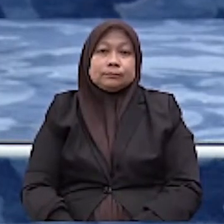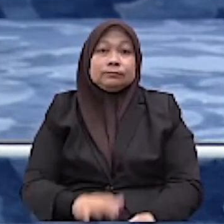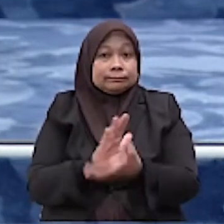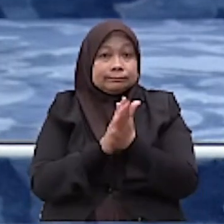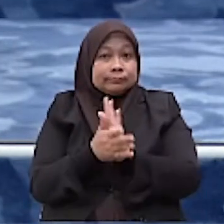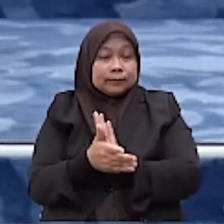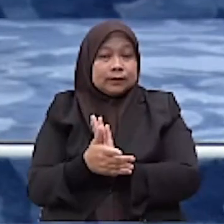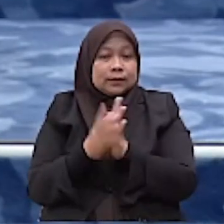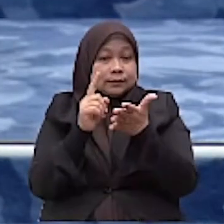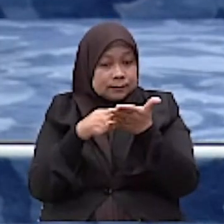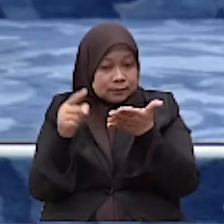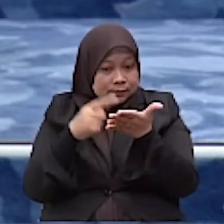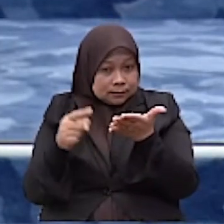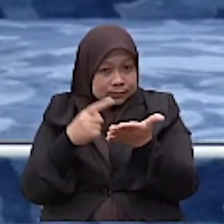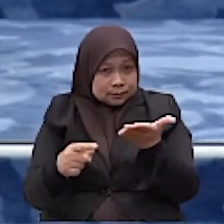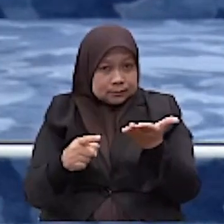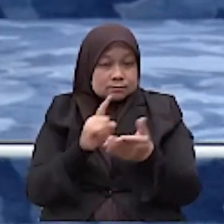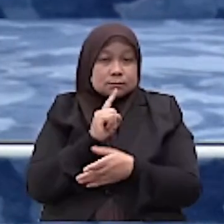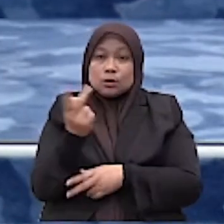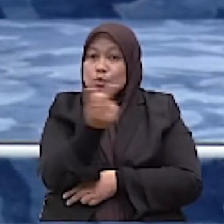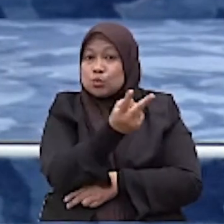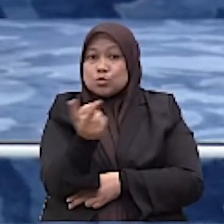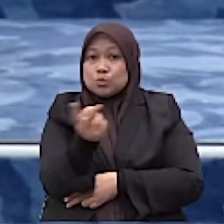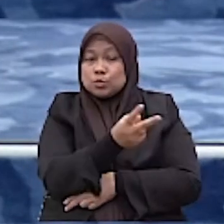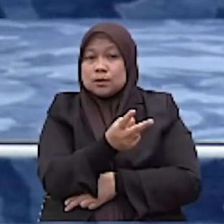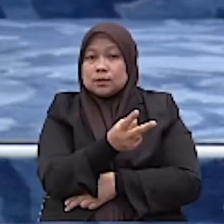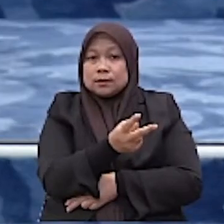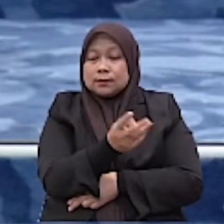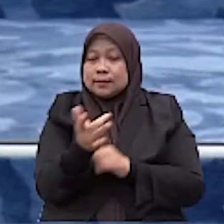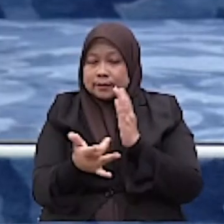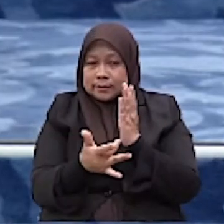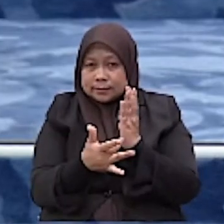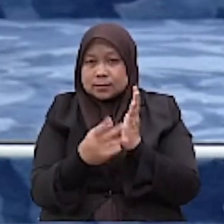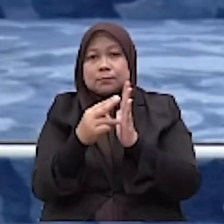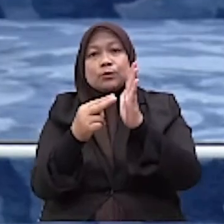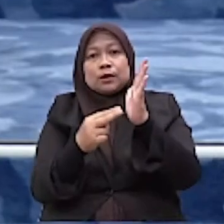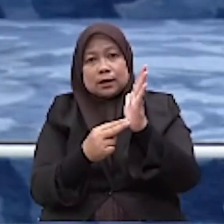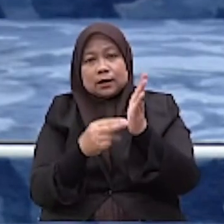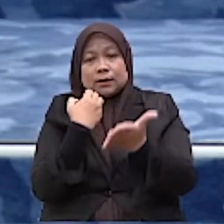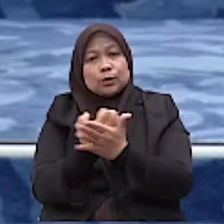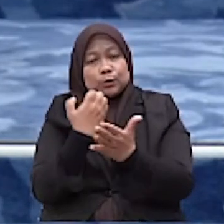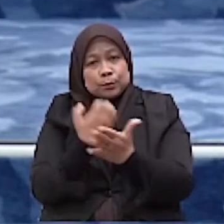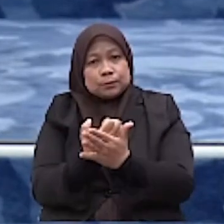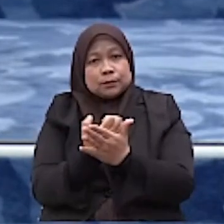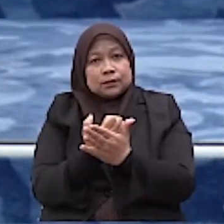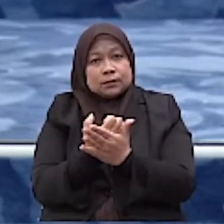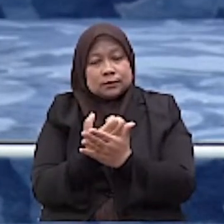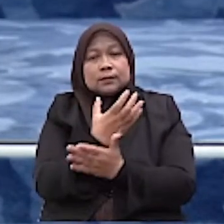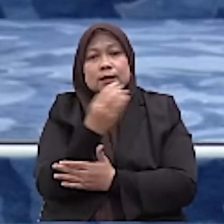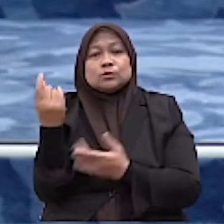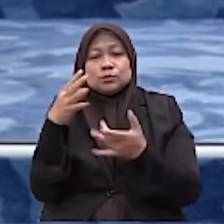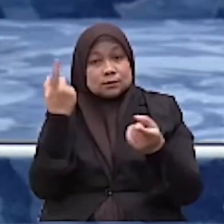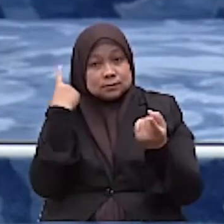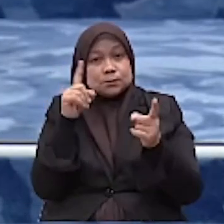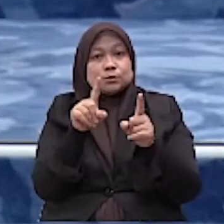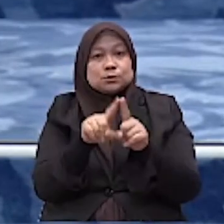jadi yang diteliti itu oleh kedua PH aspek teknikal perundangan ekonomi dan telah